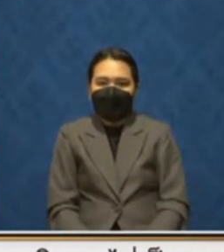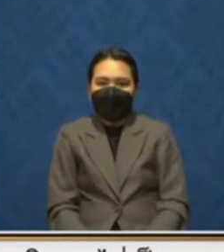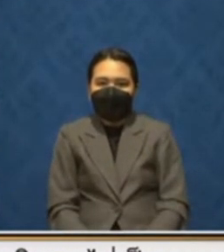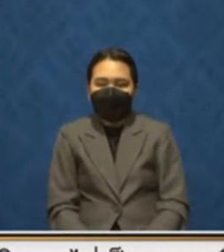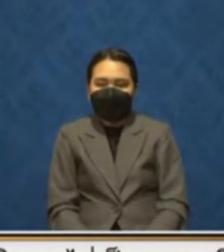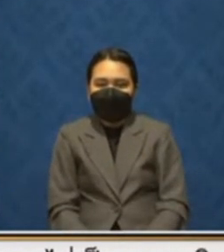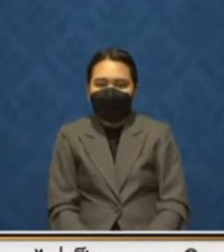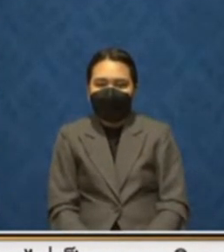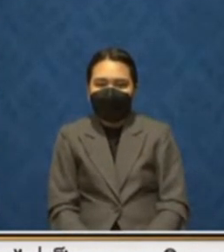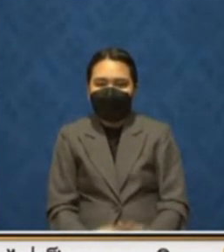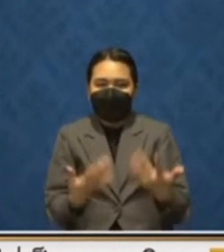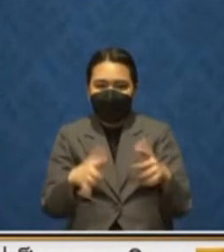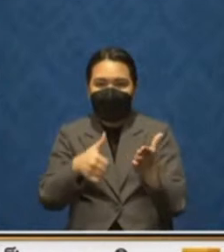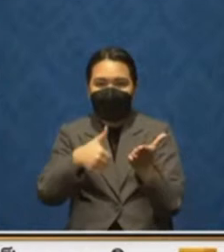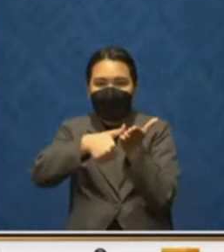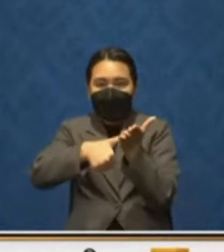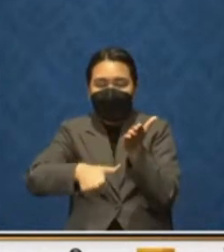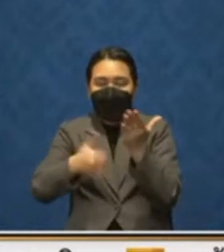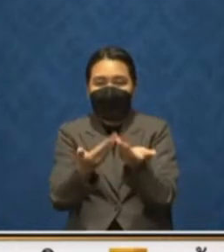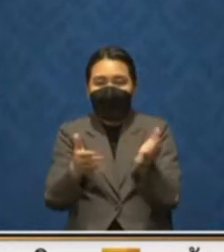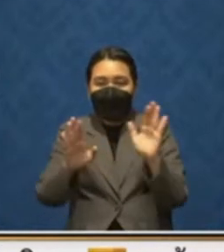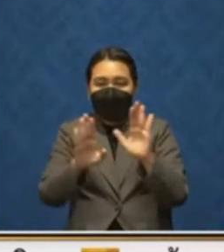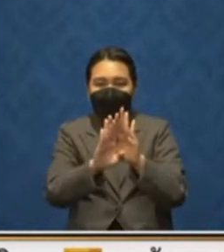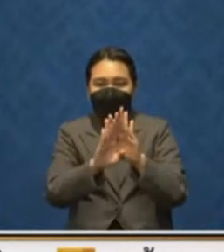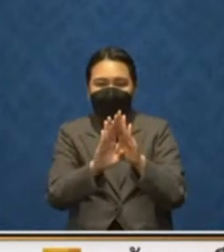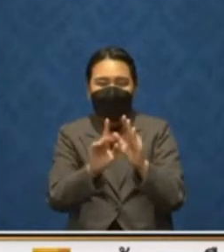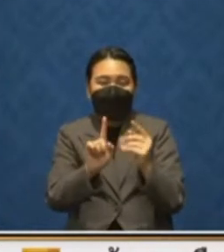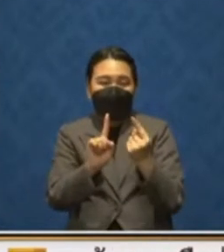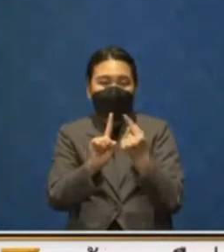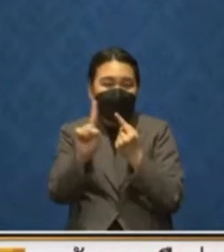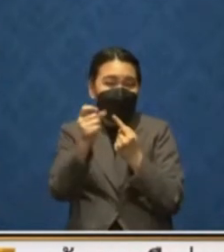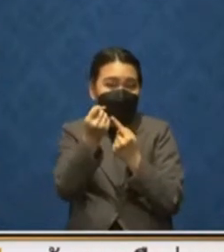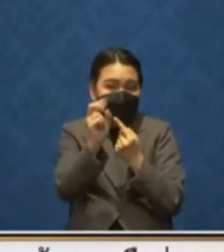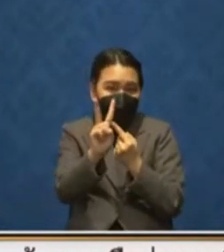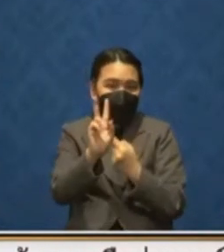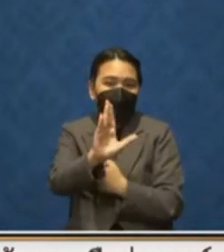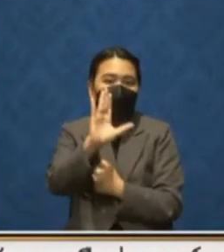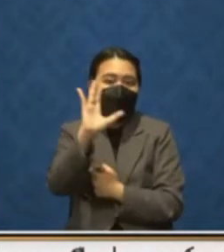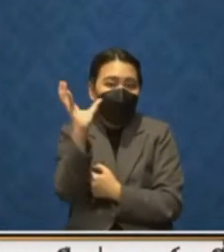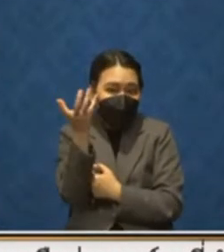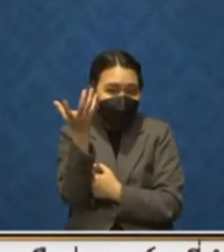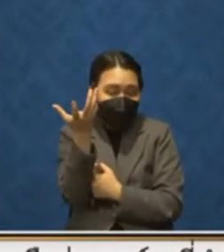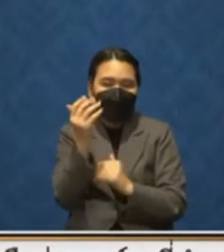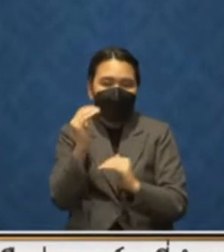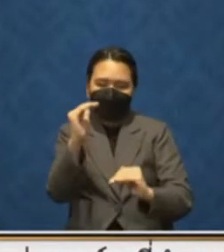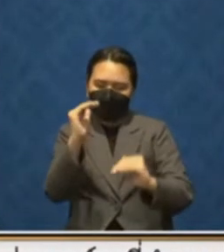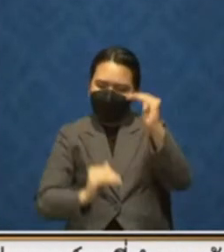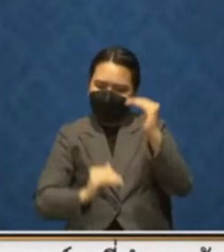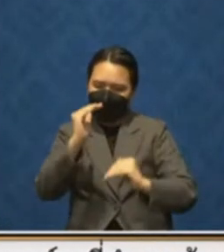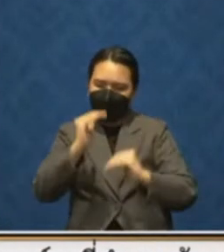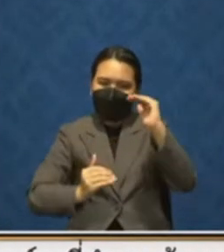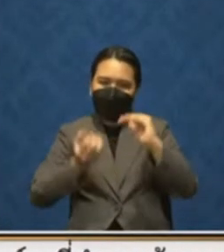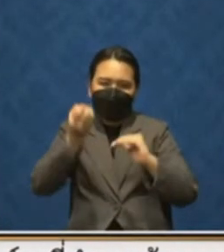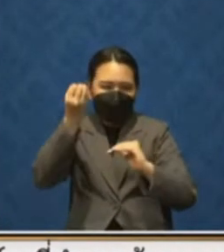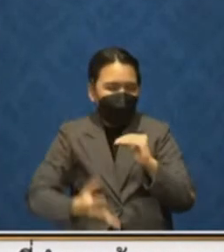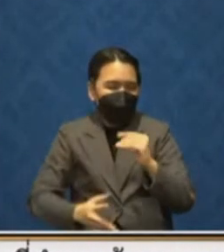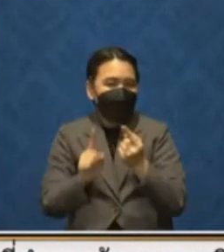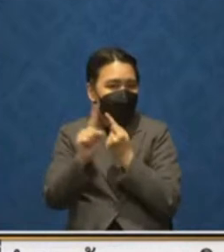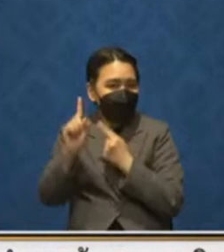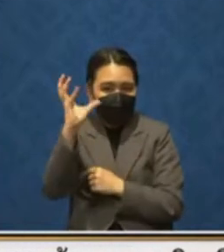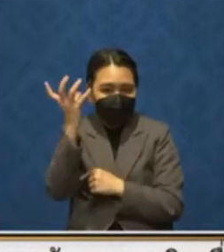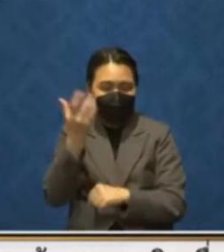นี่ Goเรือนจะสูง Manดับ 12ของโลกนะครับความเหลื่อมล้ำก็อย่างมากที่สุดในโลกอีกด้วย